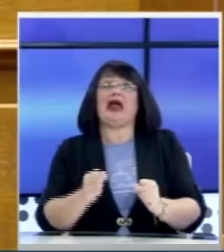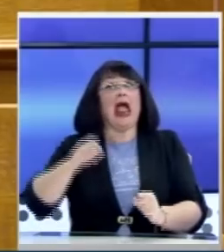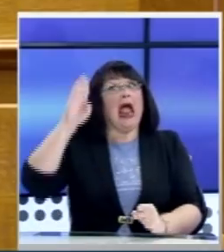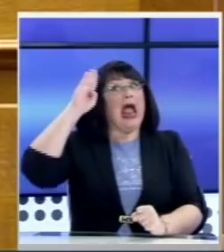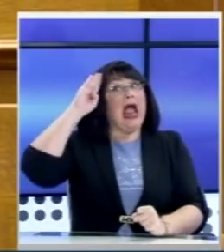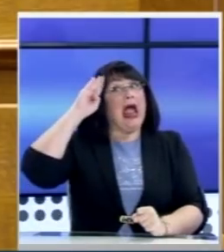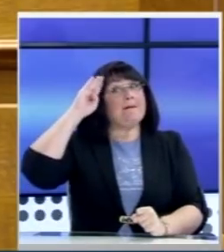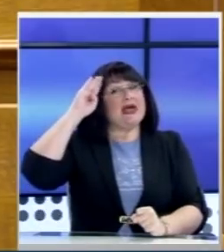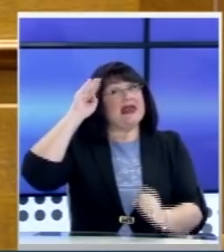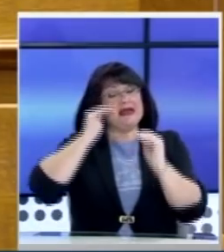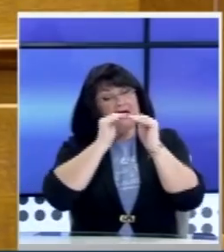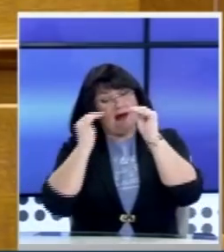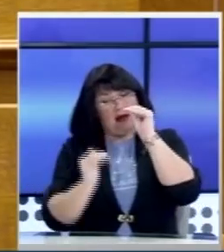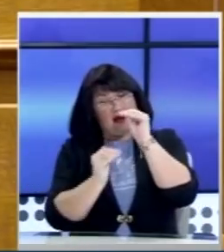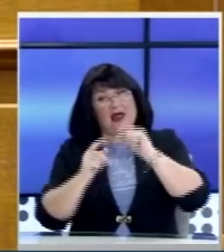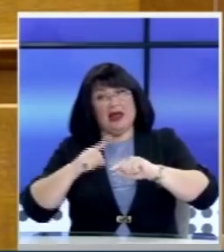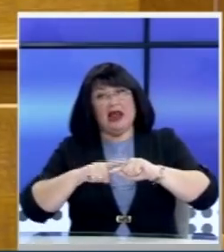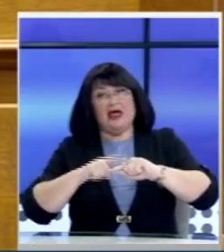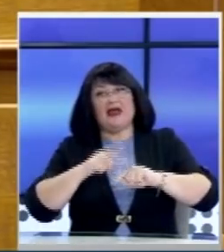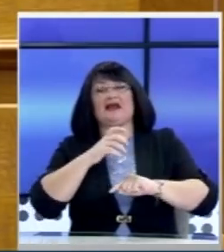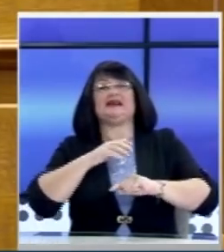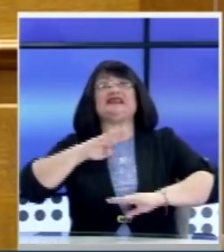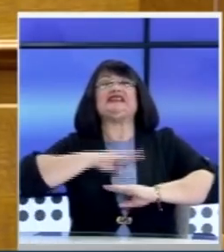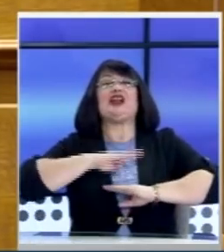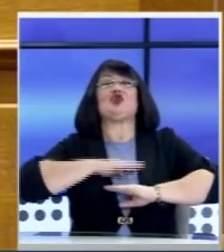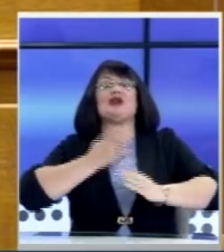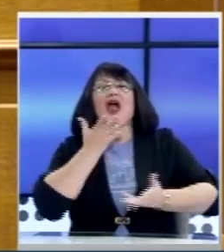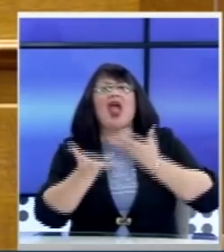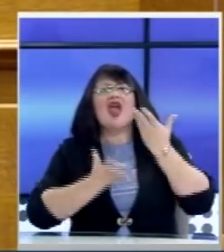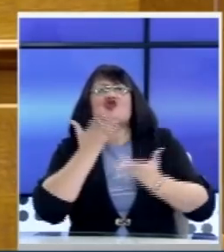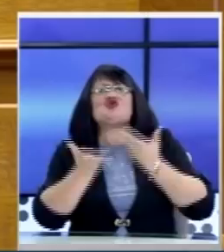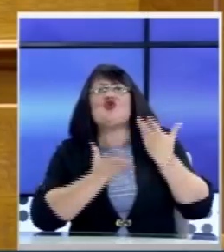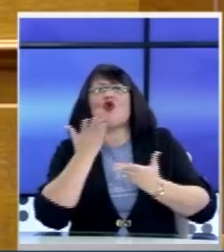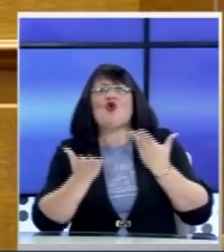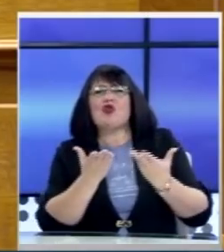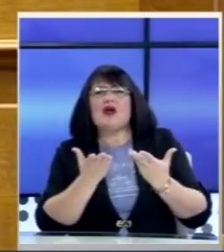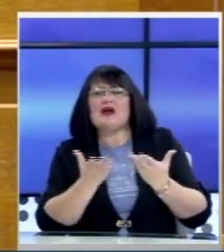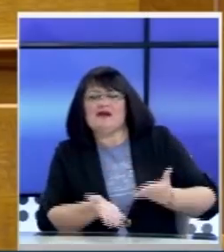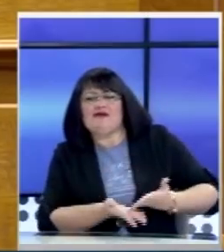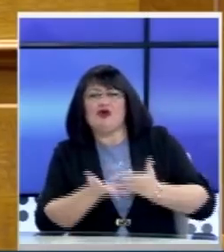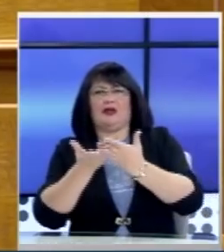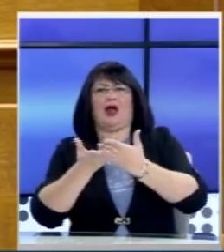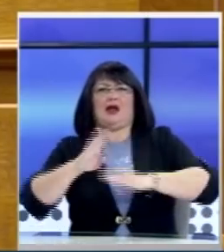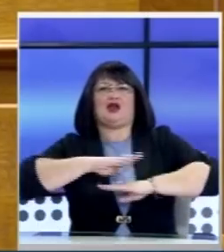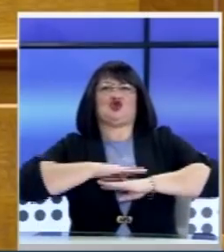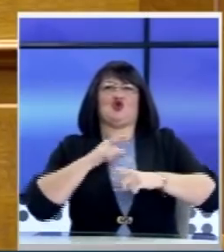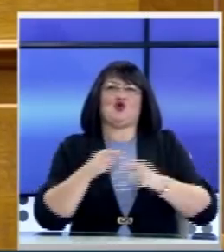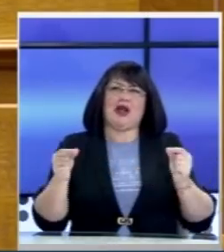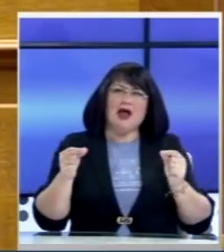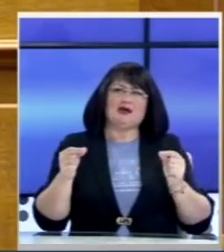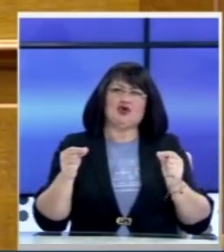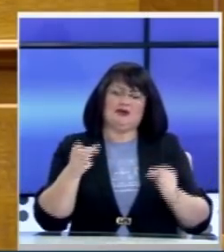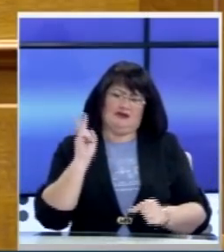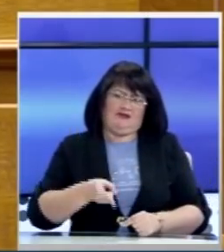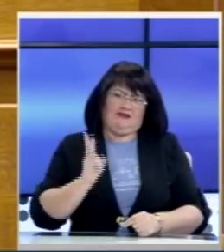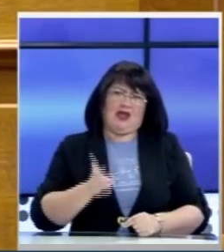Ηνωμένες Πολιτείες της Αμερικής στις στρατιωτικές δαπάνες που υπηρετούν τα επικίνδυνα σχέδιά τους και δεν υπηρετούν